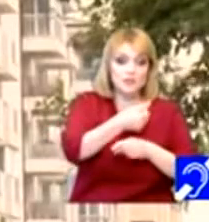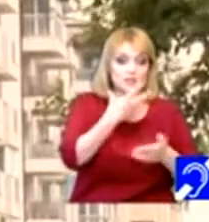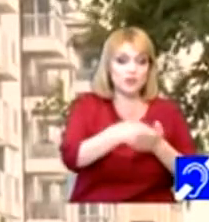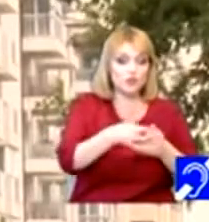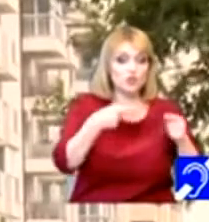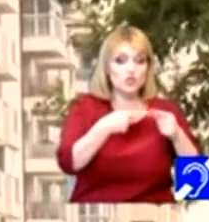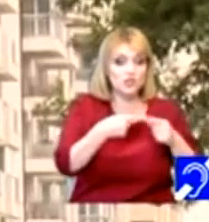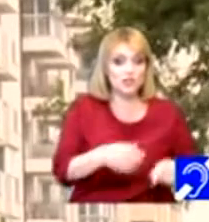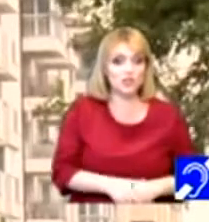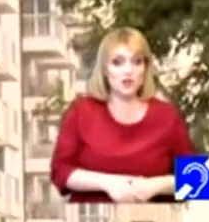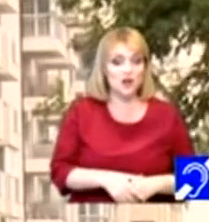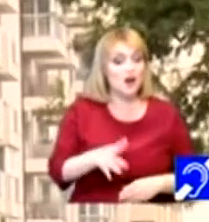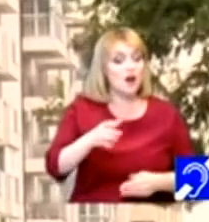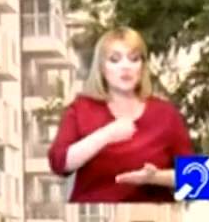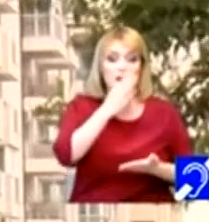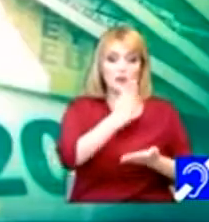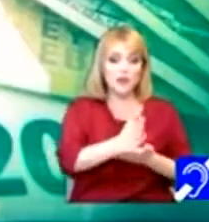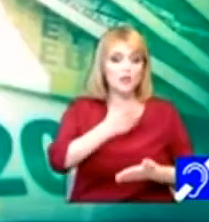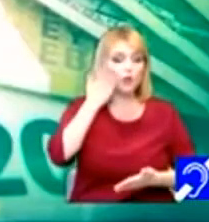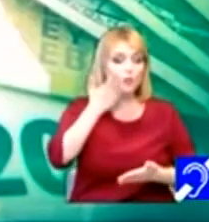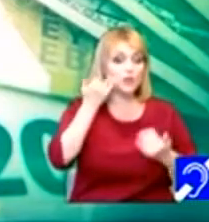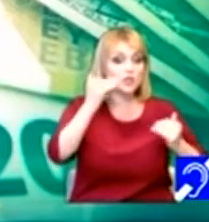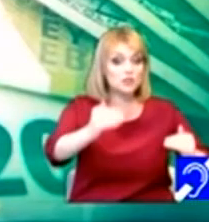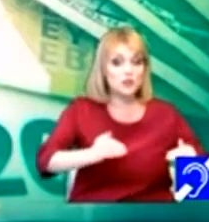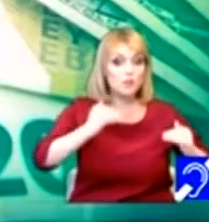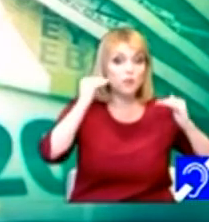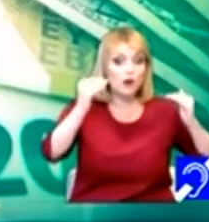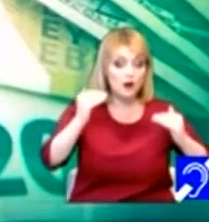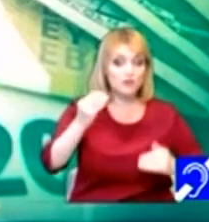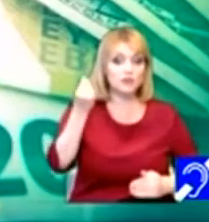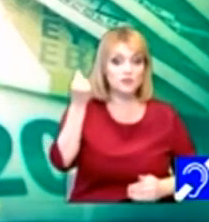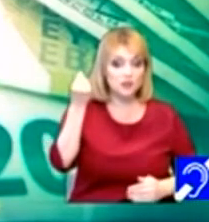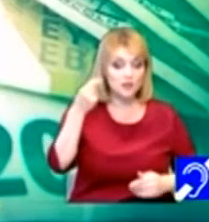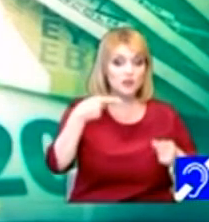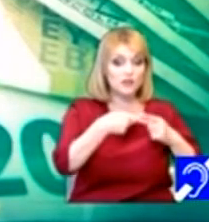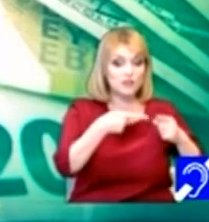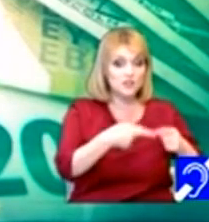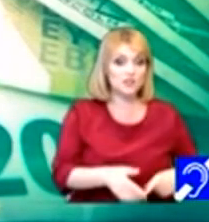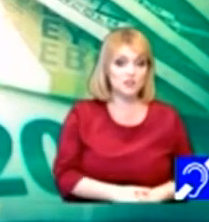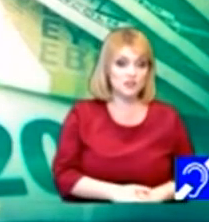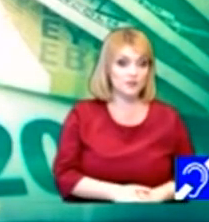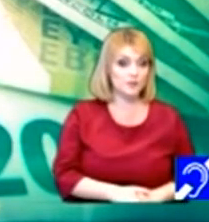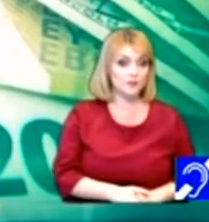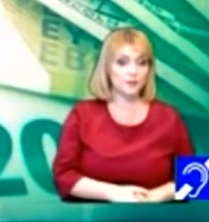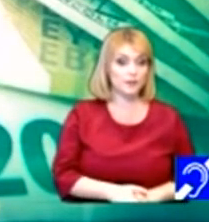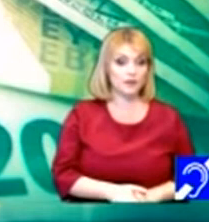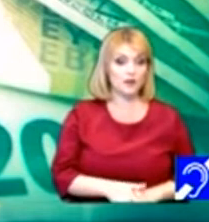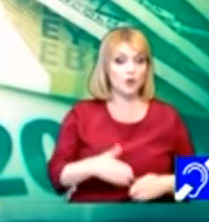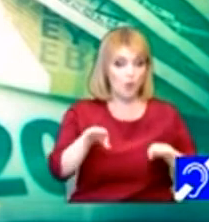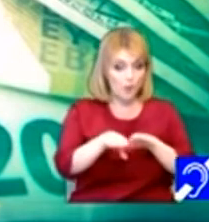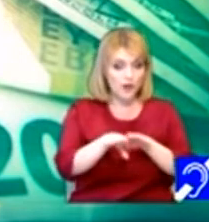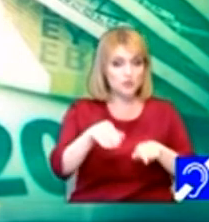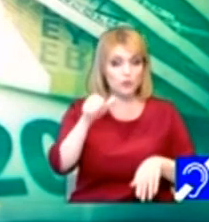În București, chiriile sunt mai scumpe decât toamna trecută. Sunt calculate în euro, iar moneda europeană s-a apreciat în raport cu leul. Am avea deja o creștere